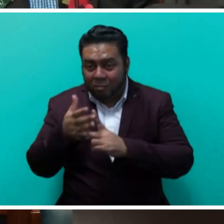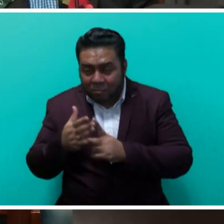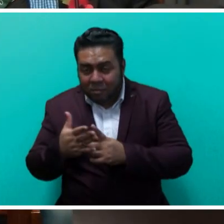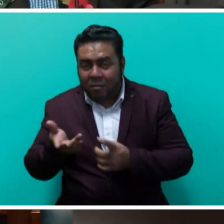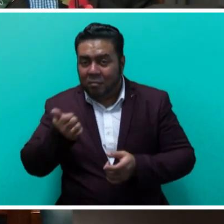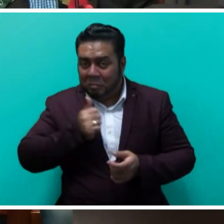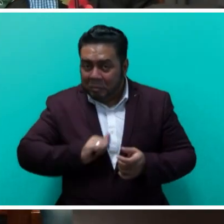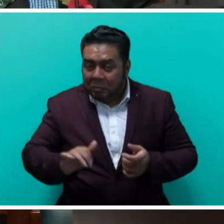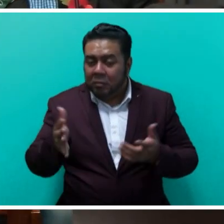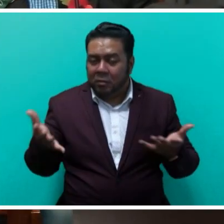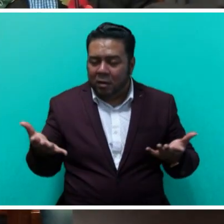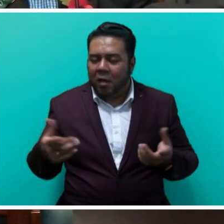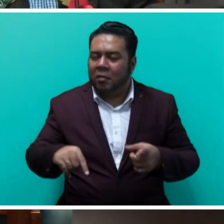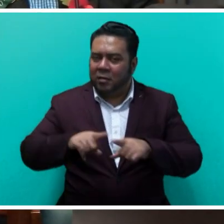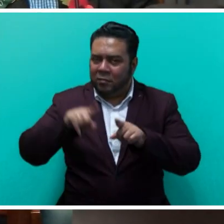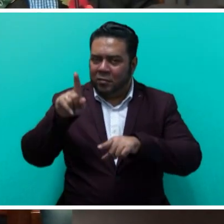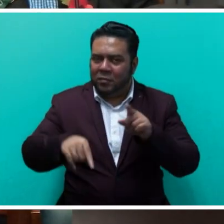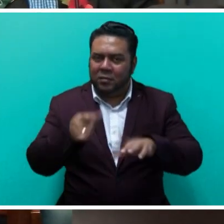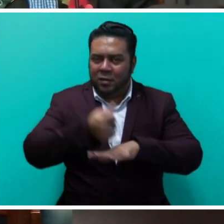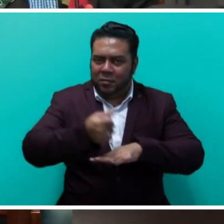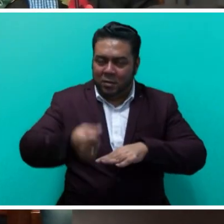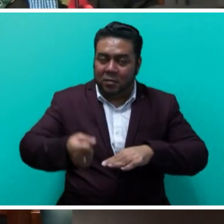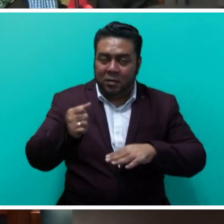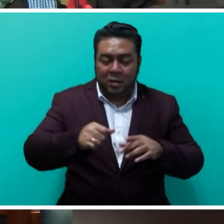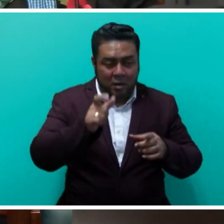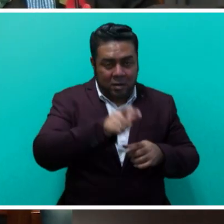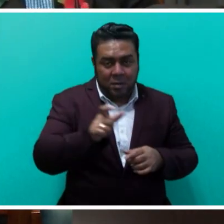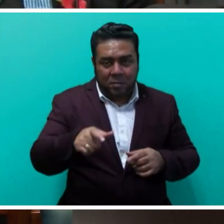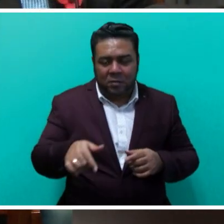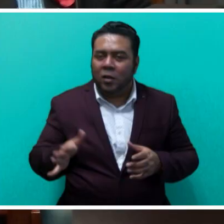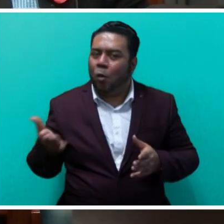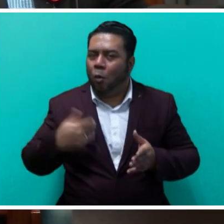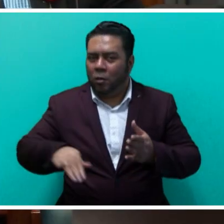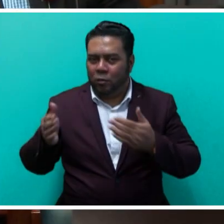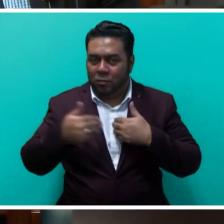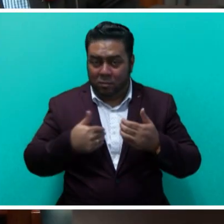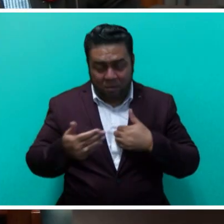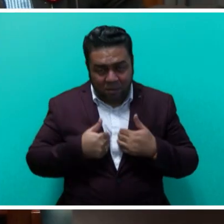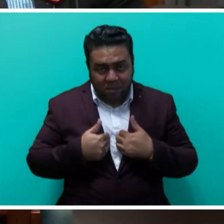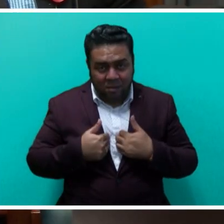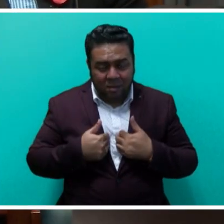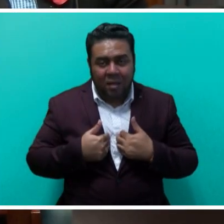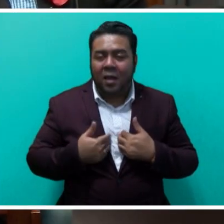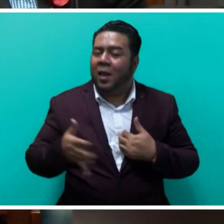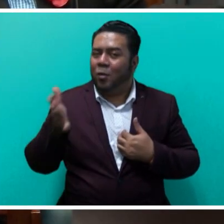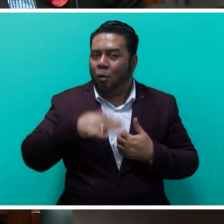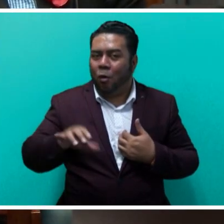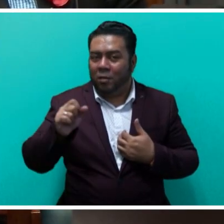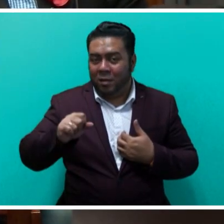na vei tambana vaga mate ni tu eso na vei korribuli tordake o ira na kena ndau ni